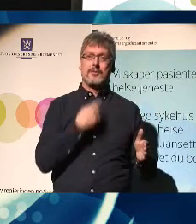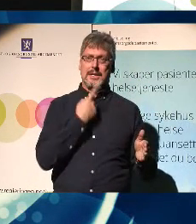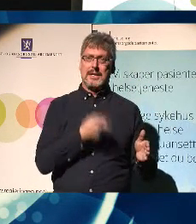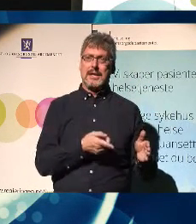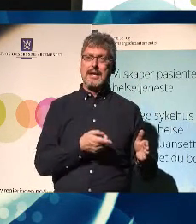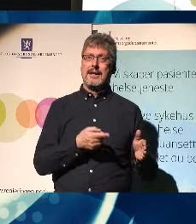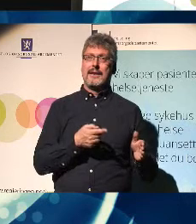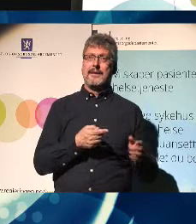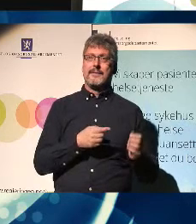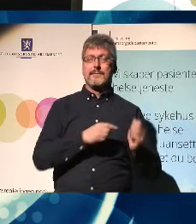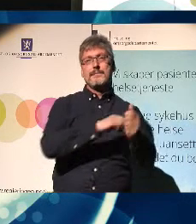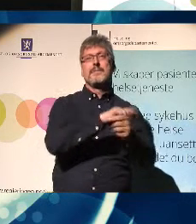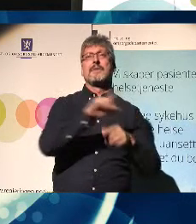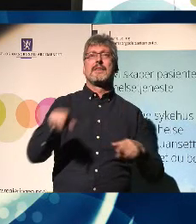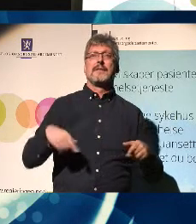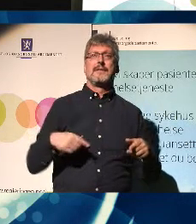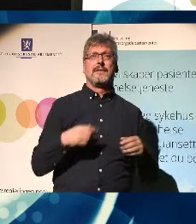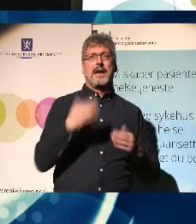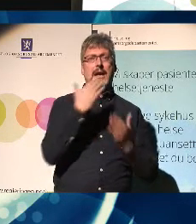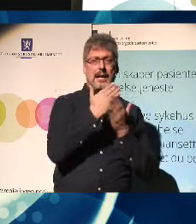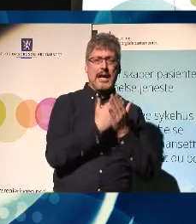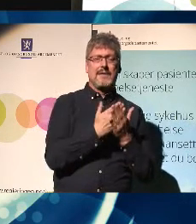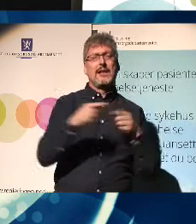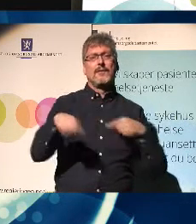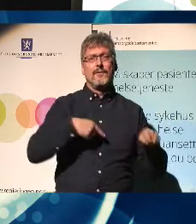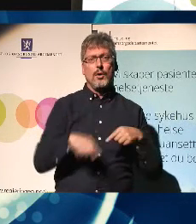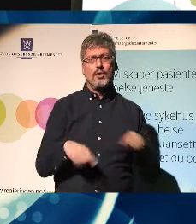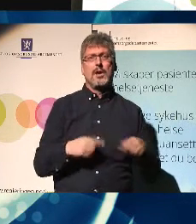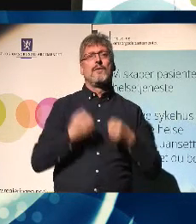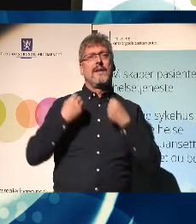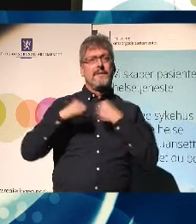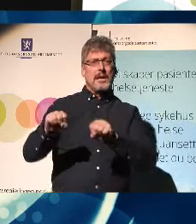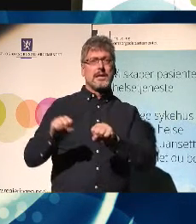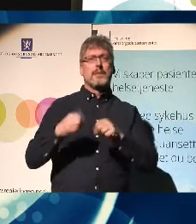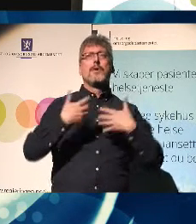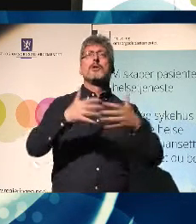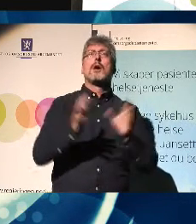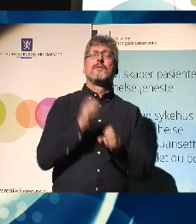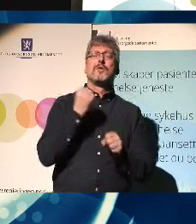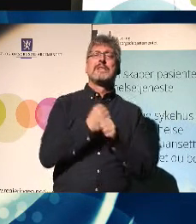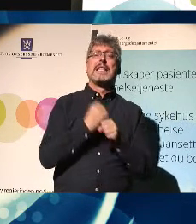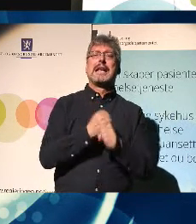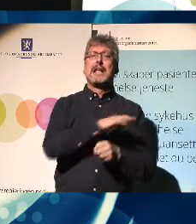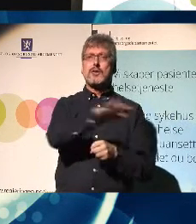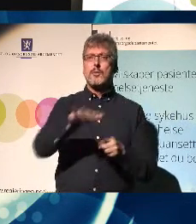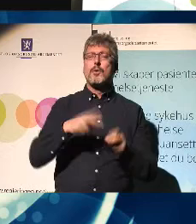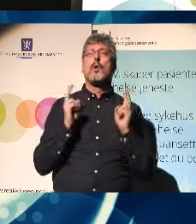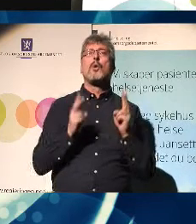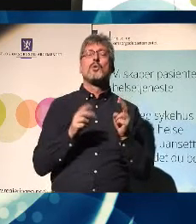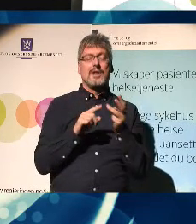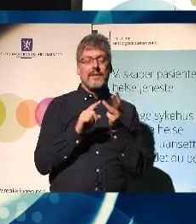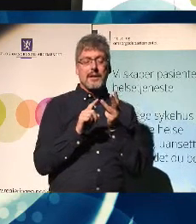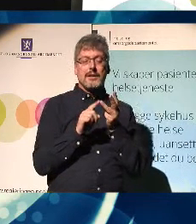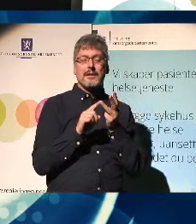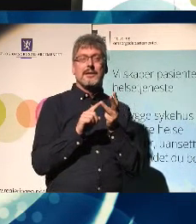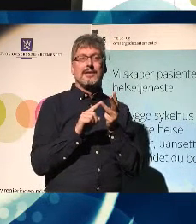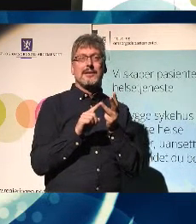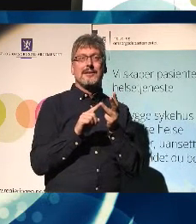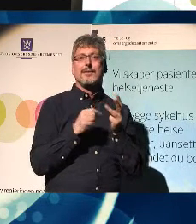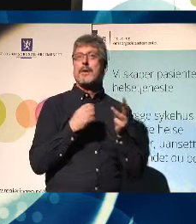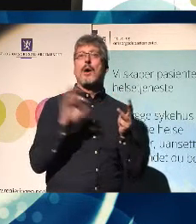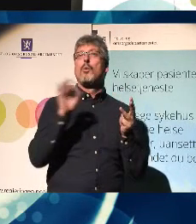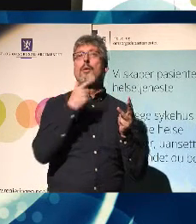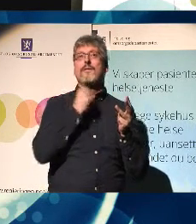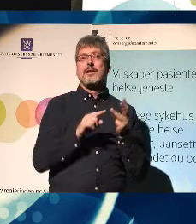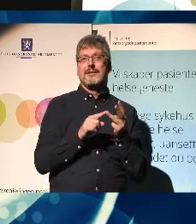Vi et fagorgan, vi regelverksforvalter, og vi iverksetter på samfunnssikkerhetsområdet. Og så vi en ting til som jeg ikke vant til.